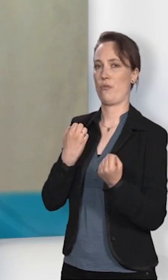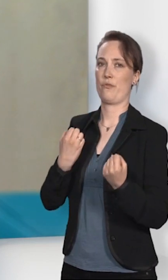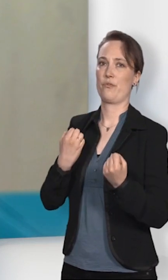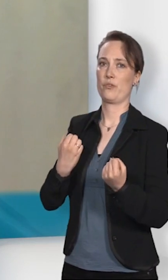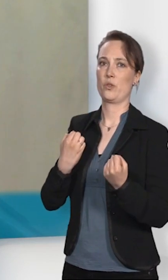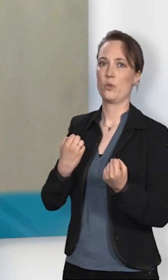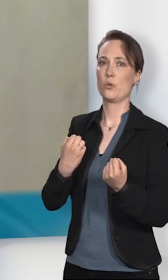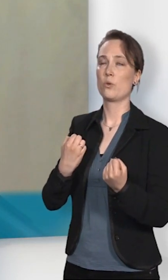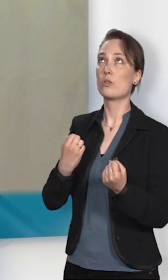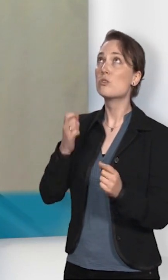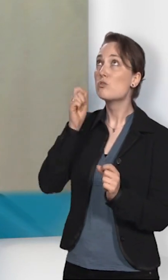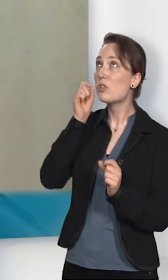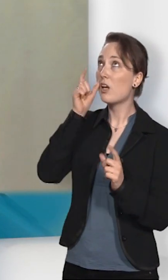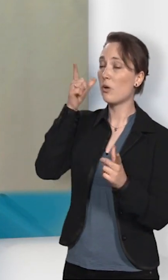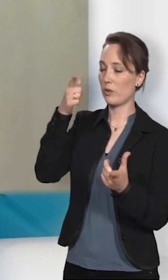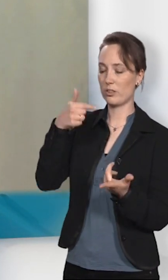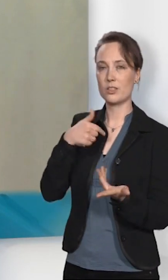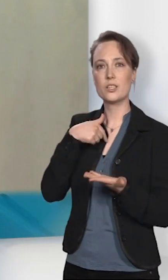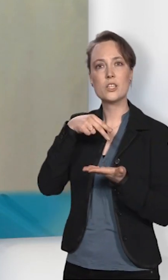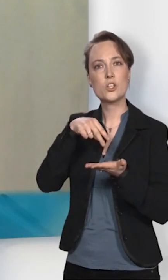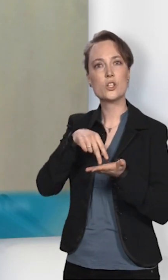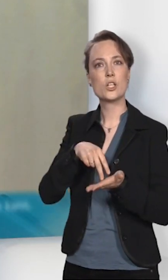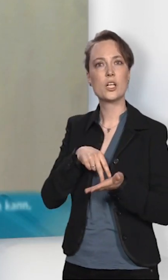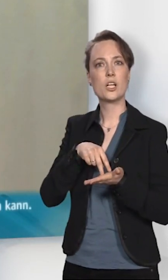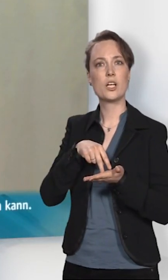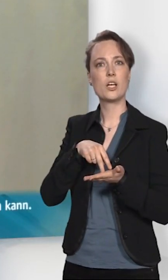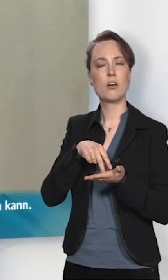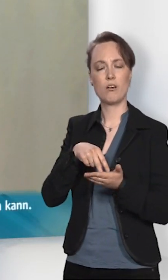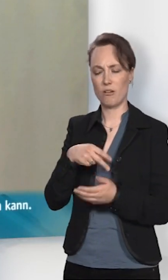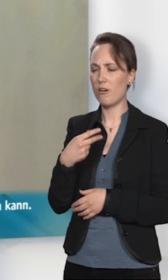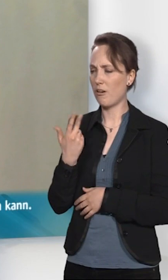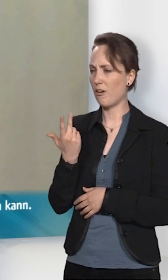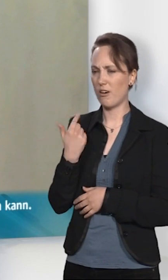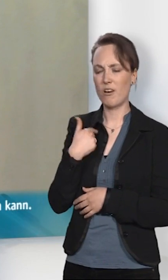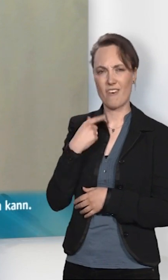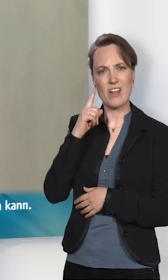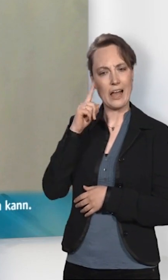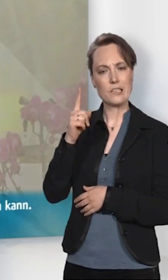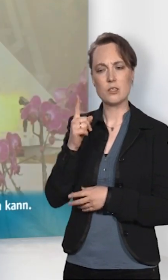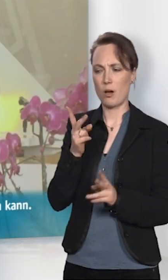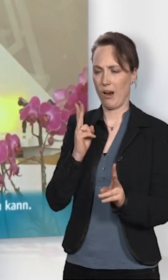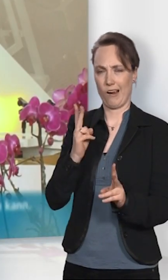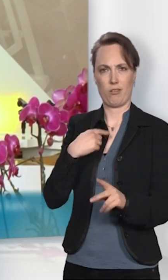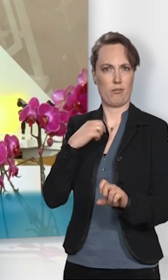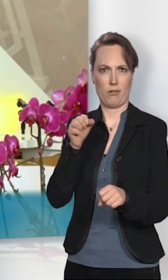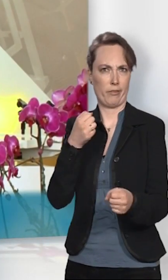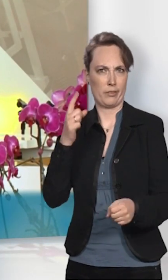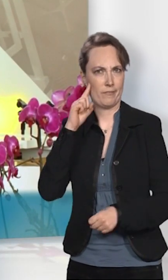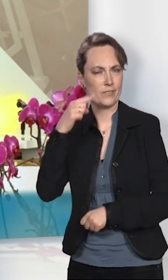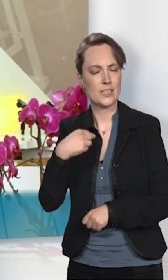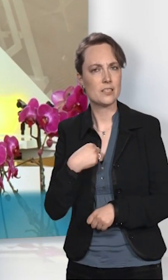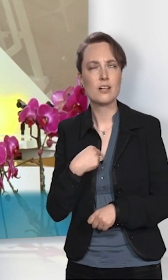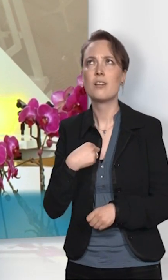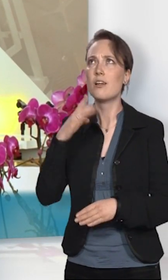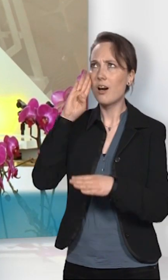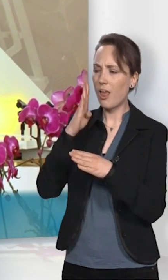gibt. Staunend stehe ich davor, dass ich weiß, was ich sonst nicht wissen kann.